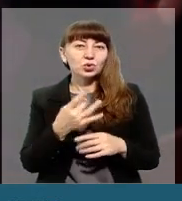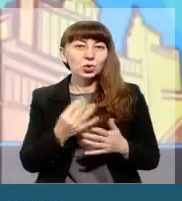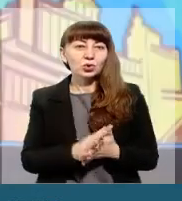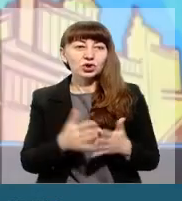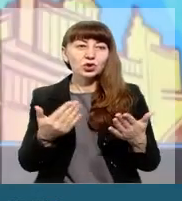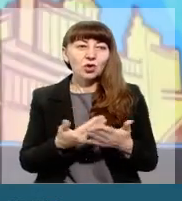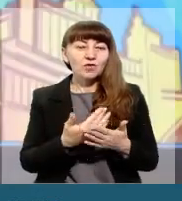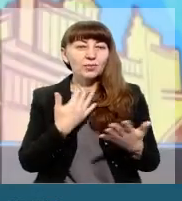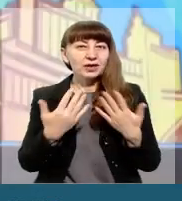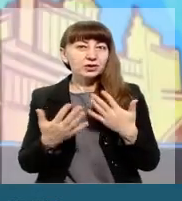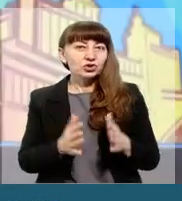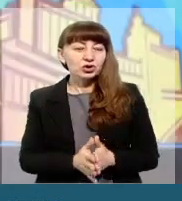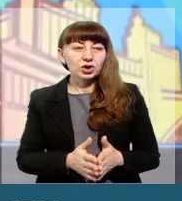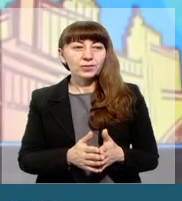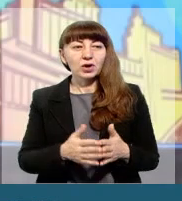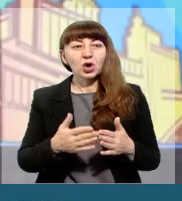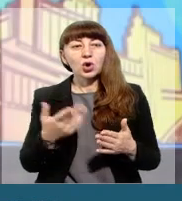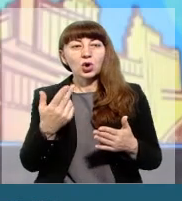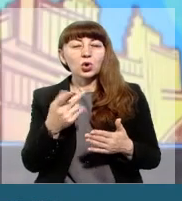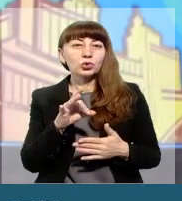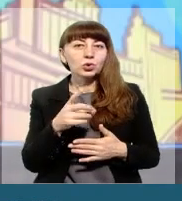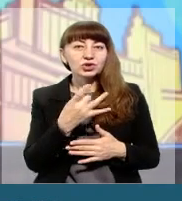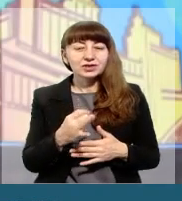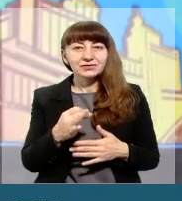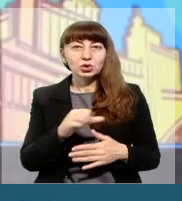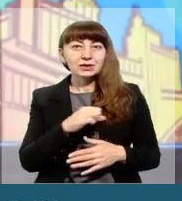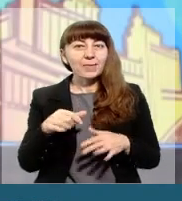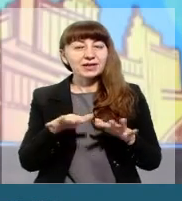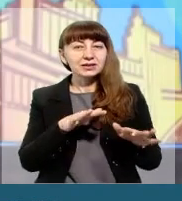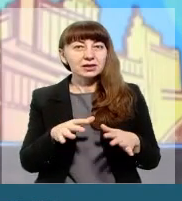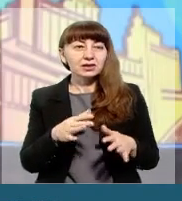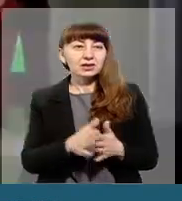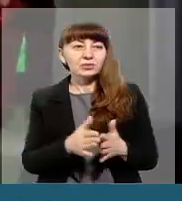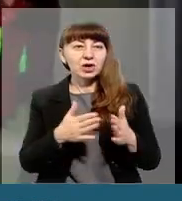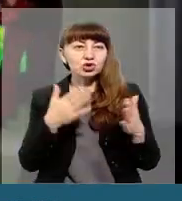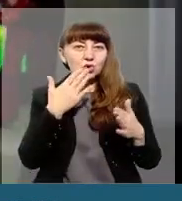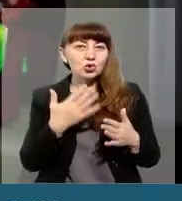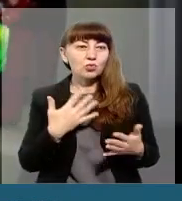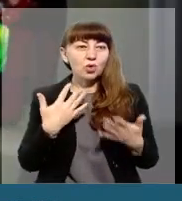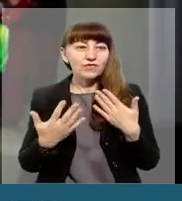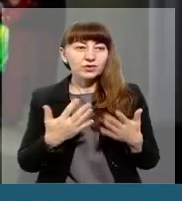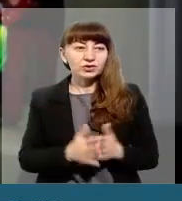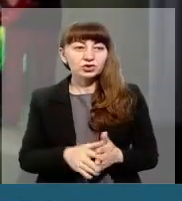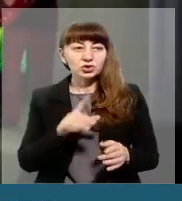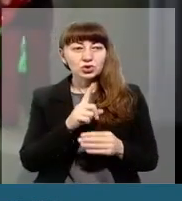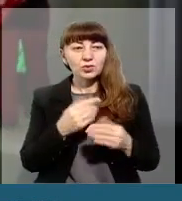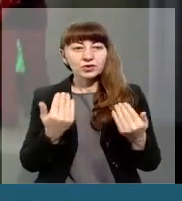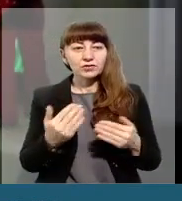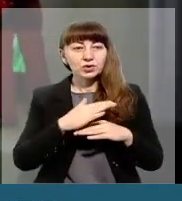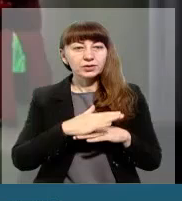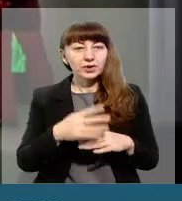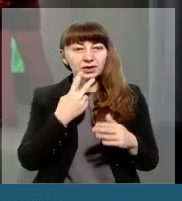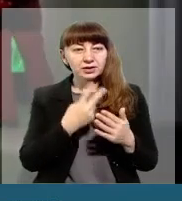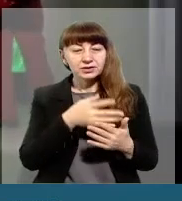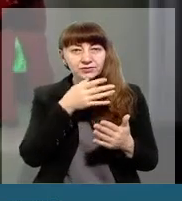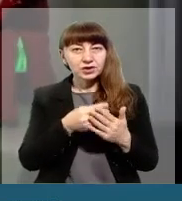подходом. К смотру художественной самодеятельности они подошли с особой ответственностью и любовью. Все для того, чтобы сегодня со сцены